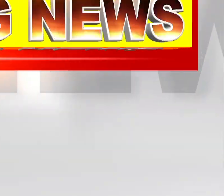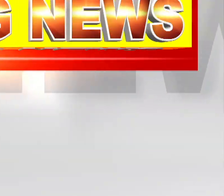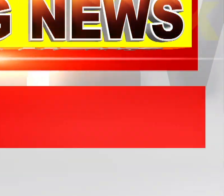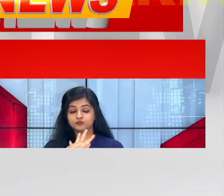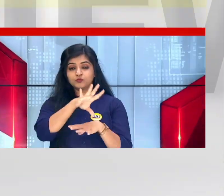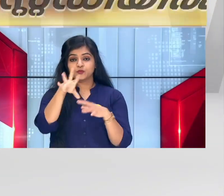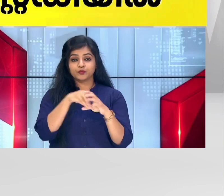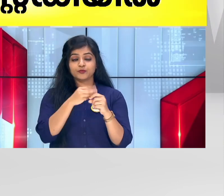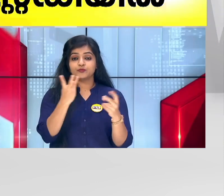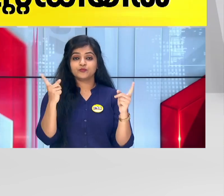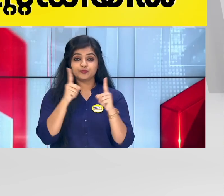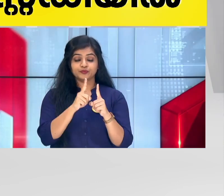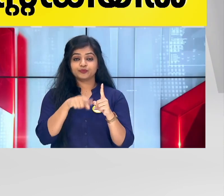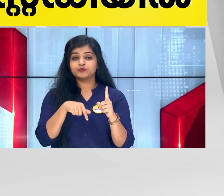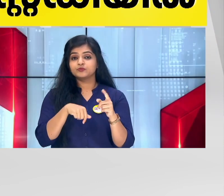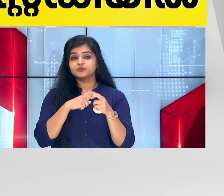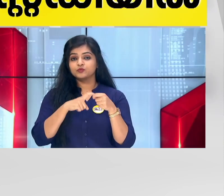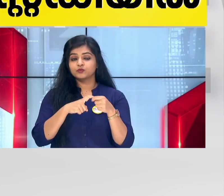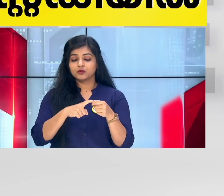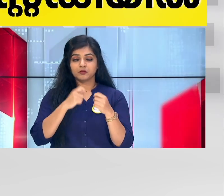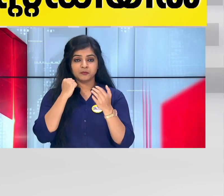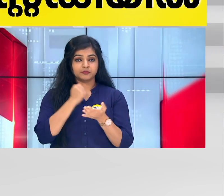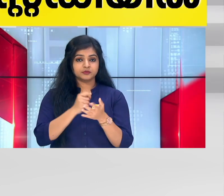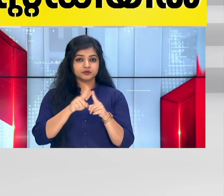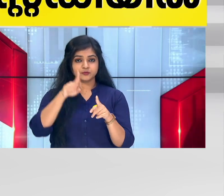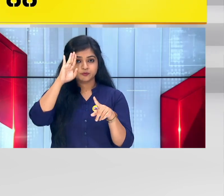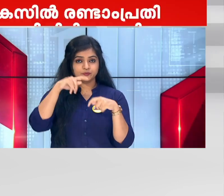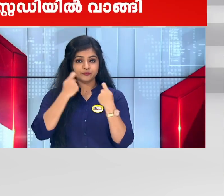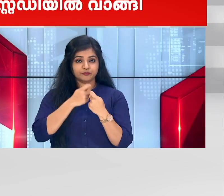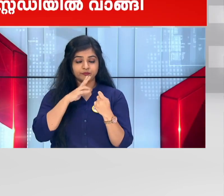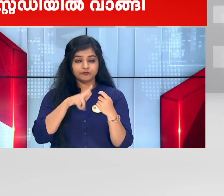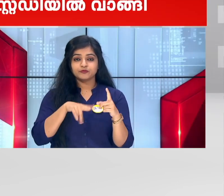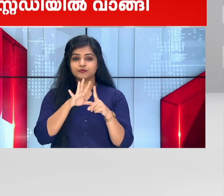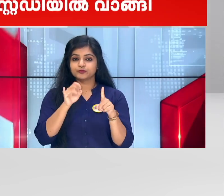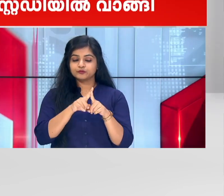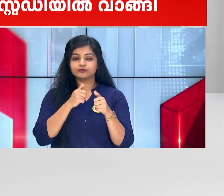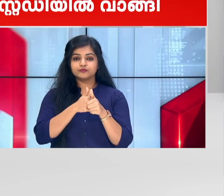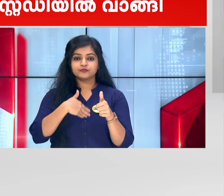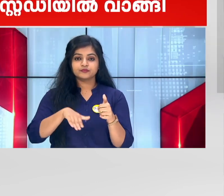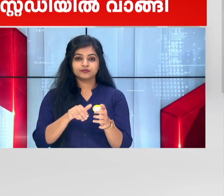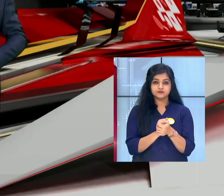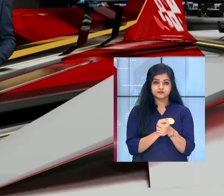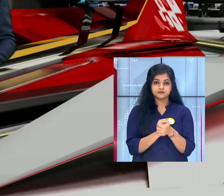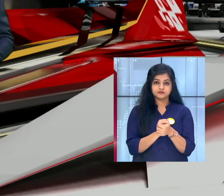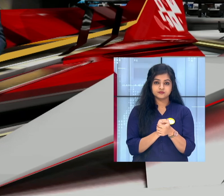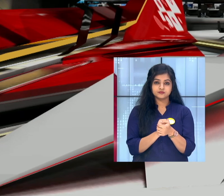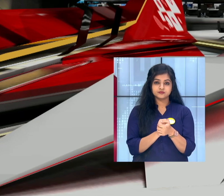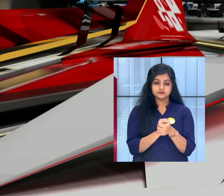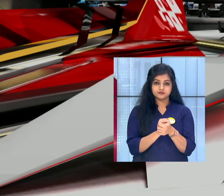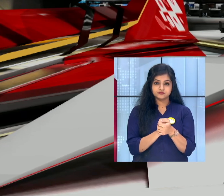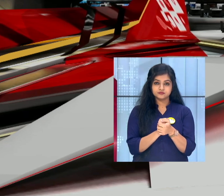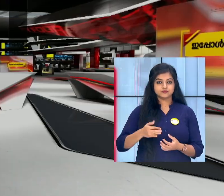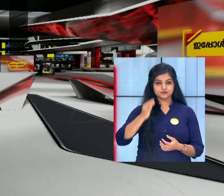ചെയ്യേണ്ടത് അത്യാവശ്യമാണ് എന്നുള്ളത് പോലീസ് നേരത്തെ തന്നെ വ്യക്തമാക്കിയിട്ടുള്ളതാണ്. ആ നടപടികളിലേക്കും കടക്കും. രാഹുൽ വിജയനാണ്